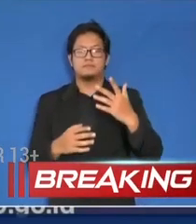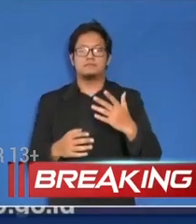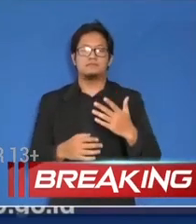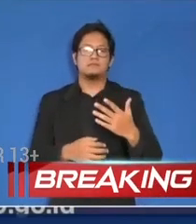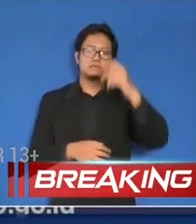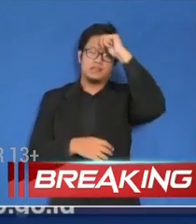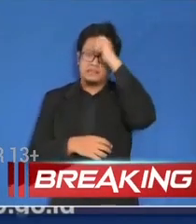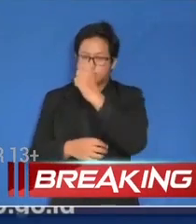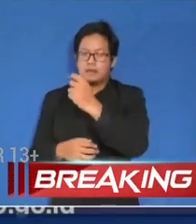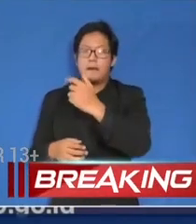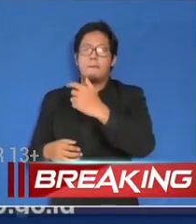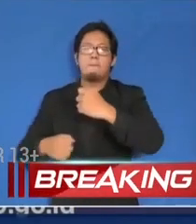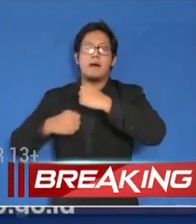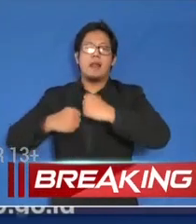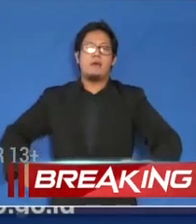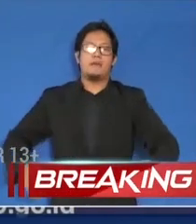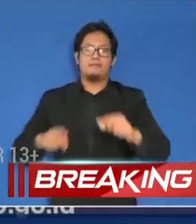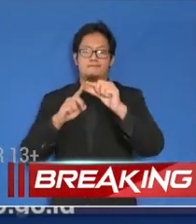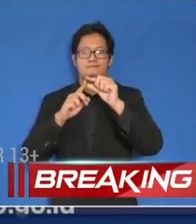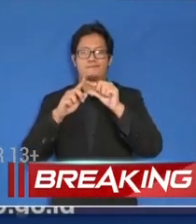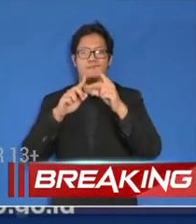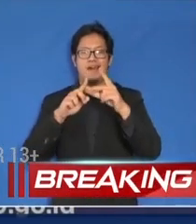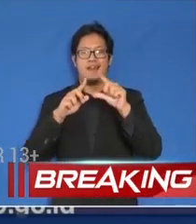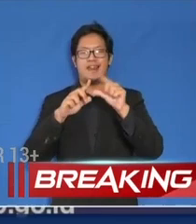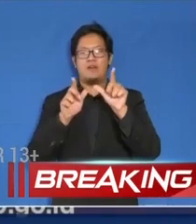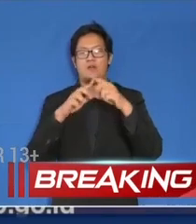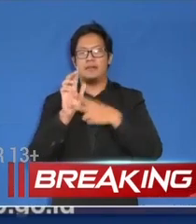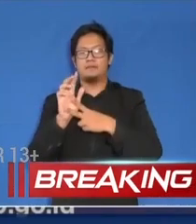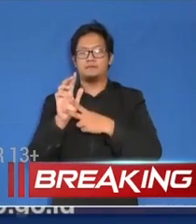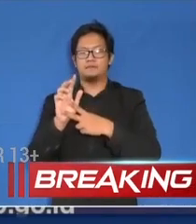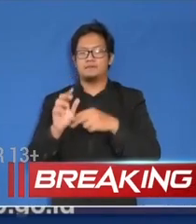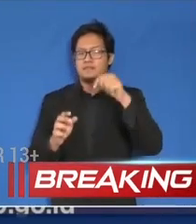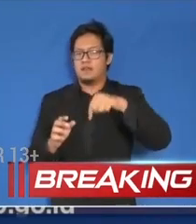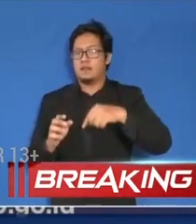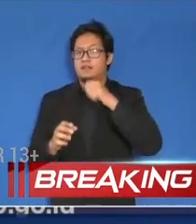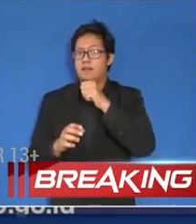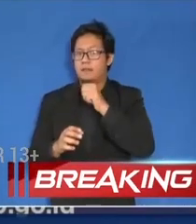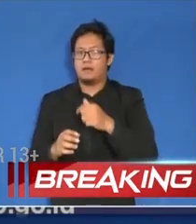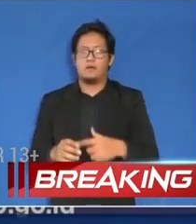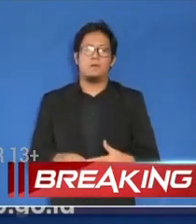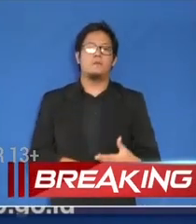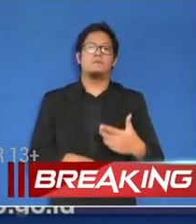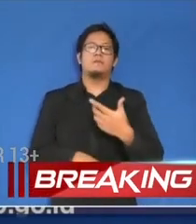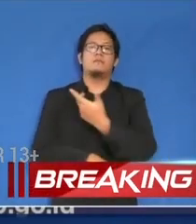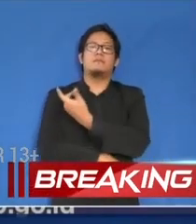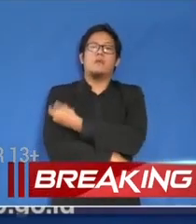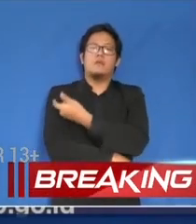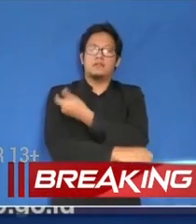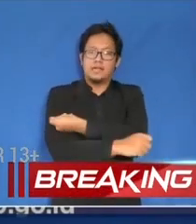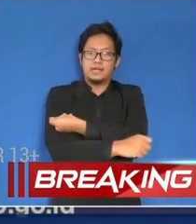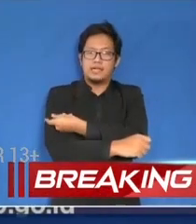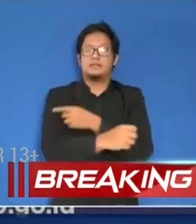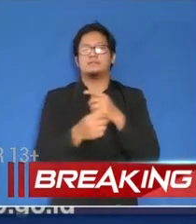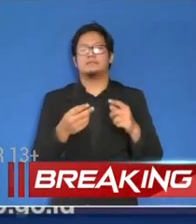kita. Pahlawan yang paling berkibar jasanya sekarang ini adalah petugas kesehatan. Ya, jangan